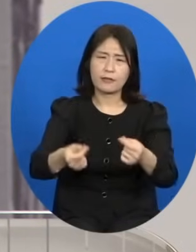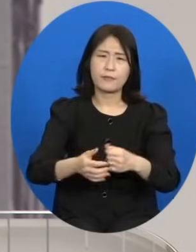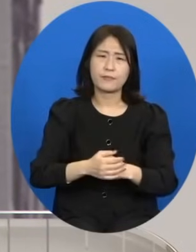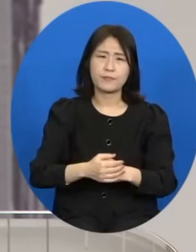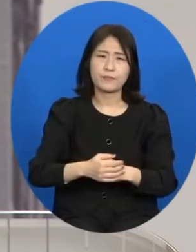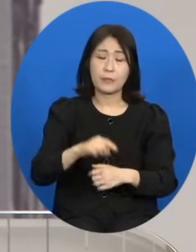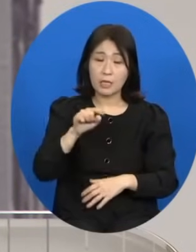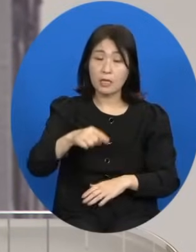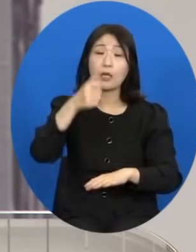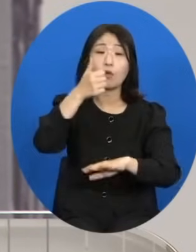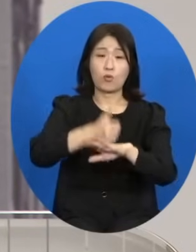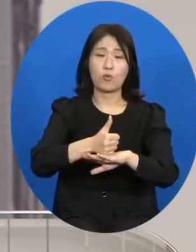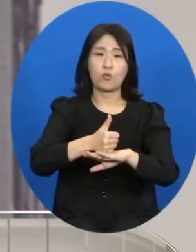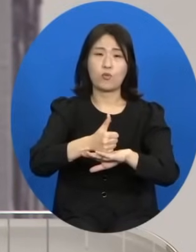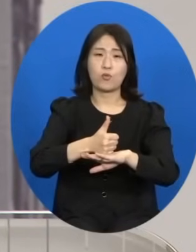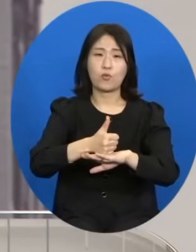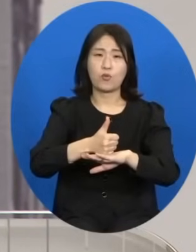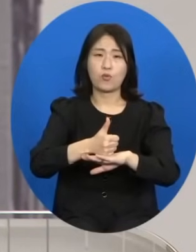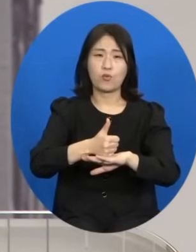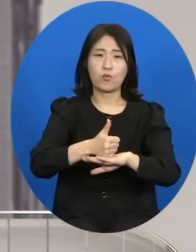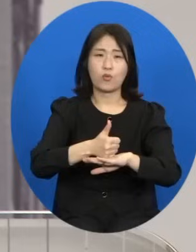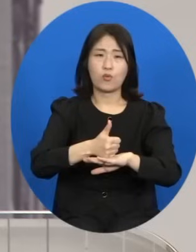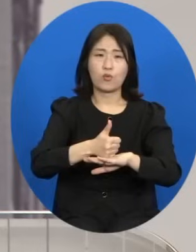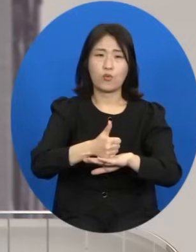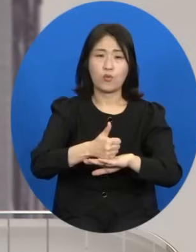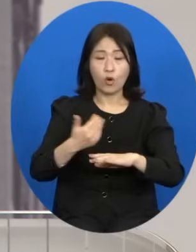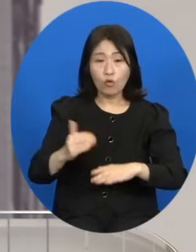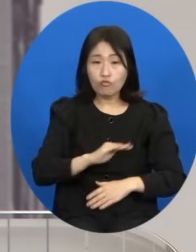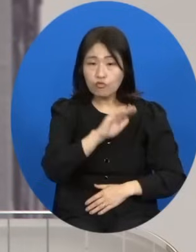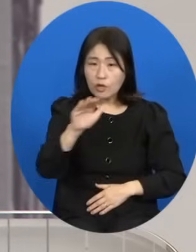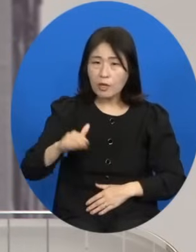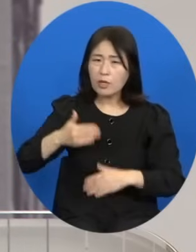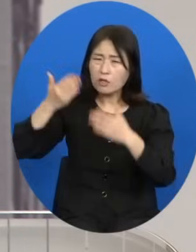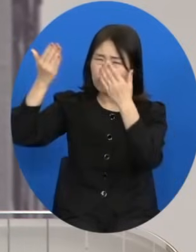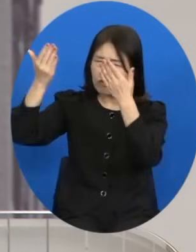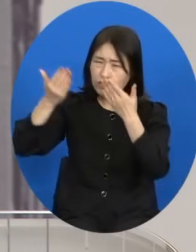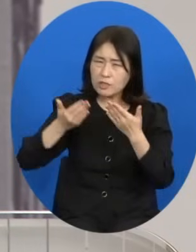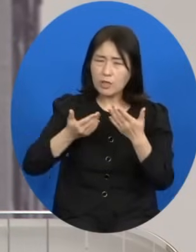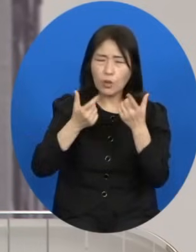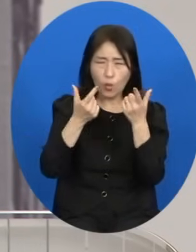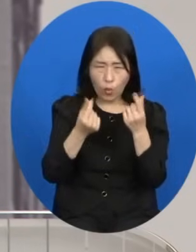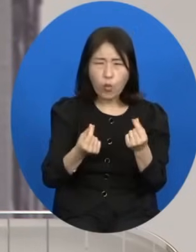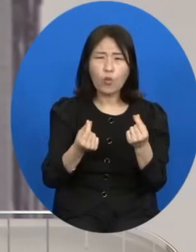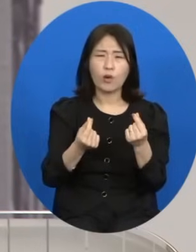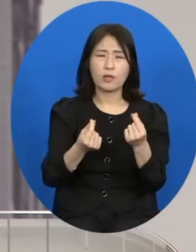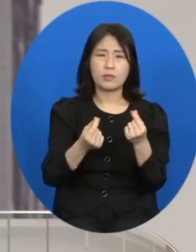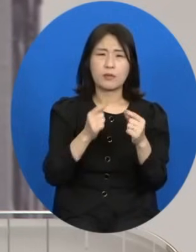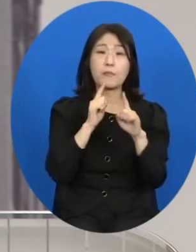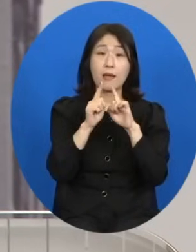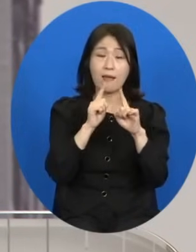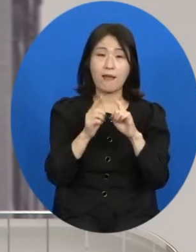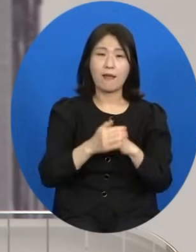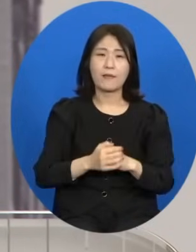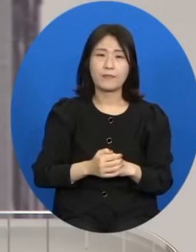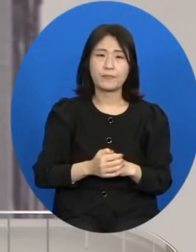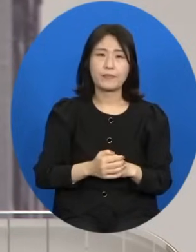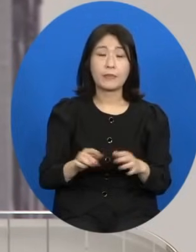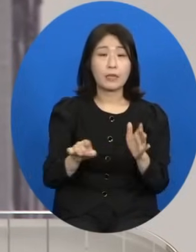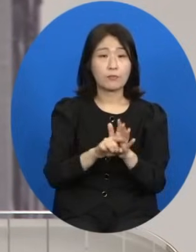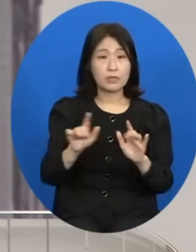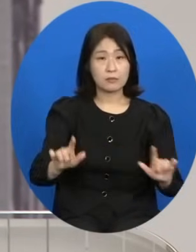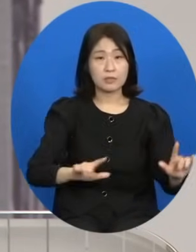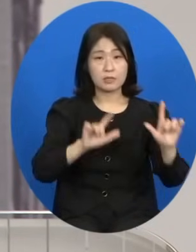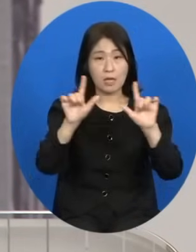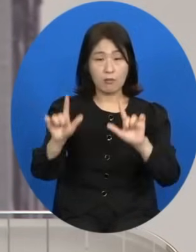결론입니다 결론 근데 이것이 우리에게도 주시는 말씀이에요 신앙생활은 별게 아니고